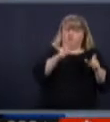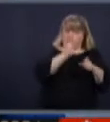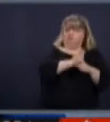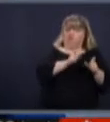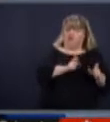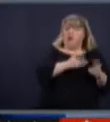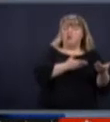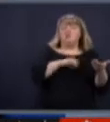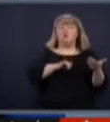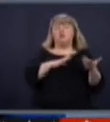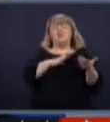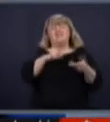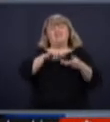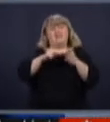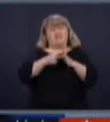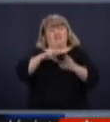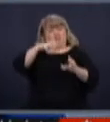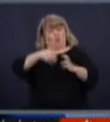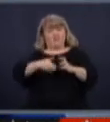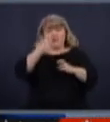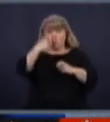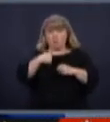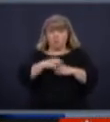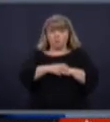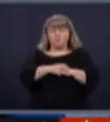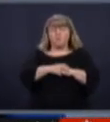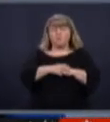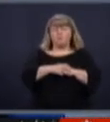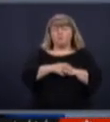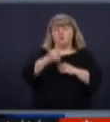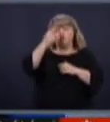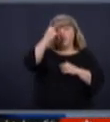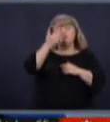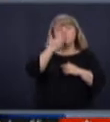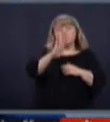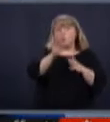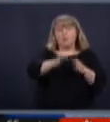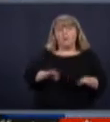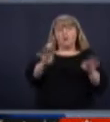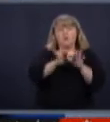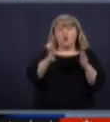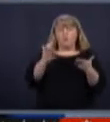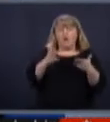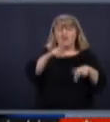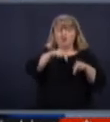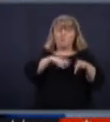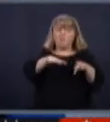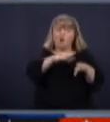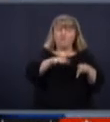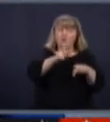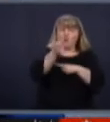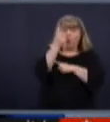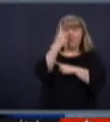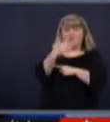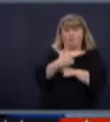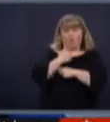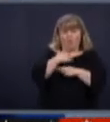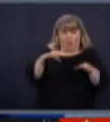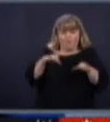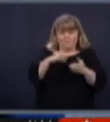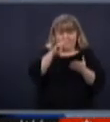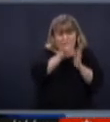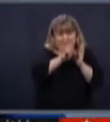c'est tout ça entraîne de la complexité. Moi, je pense que le plus important, c'est que les gens comprennent dans quel sens on le fait, qu'ils essayent d'écouter ce